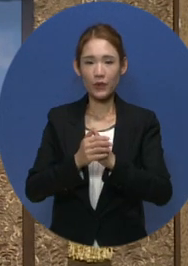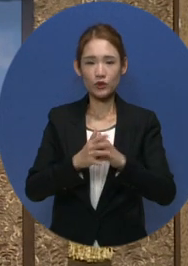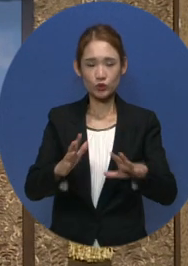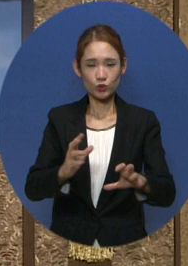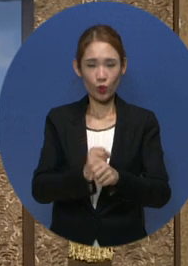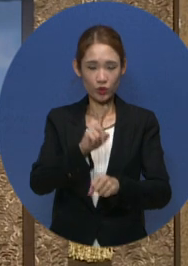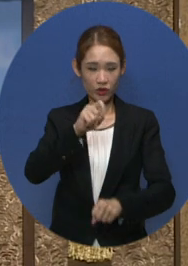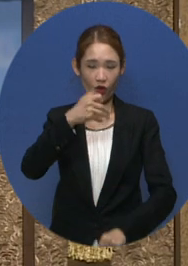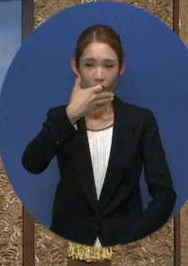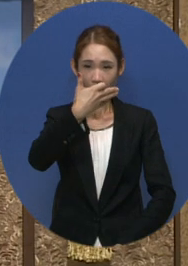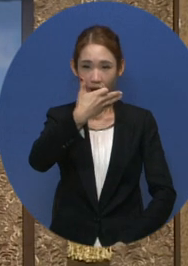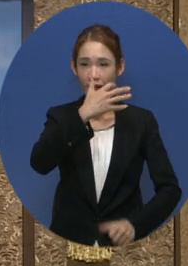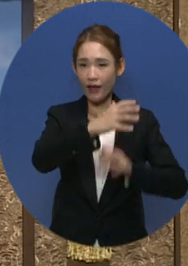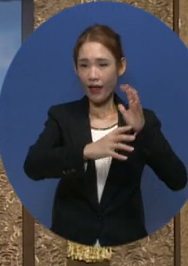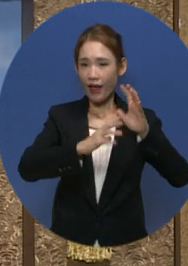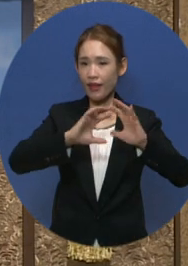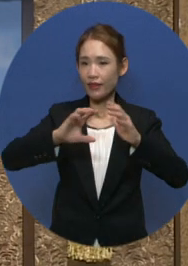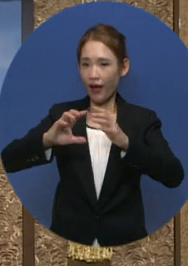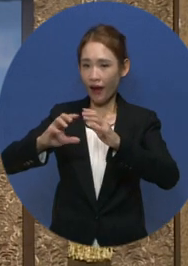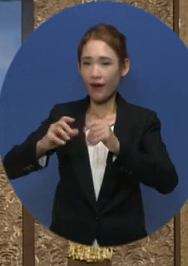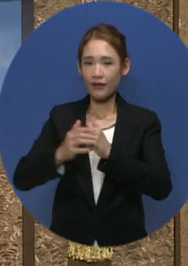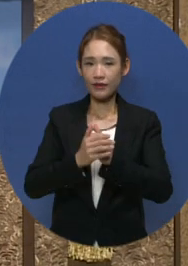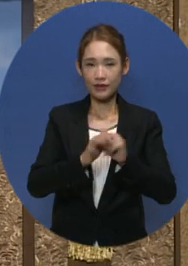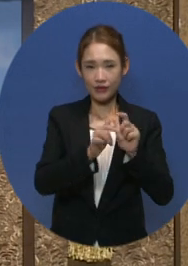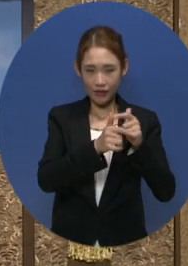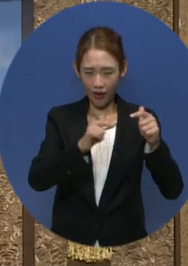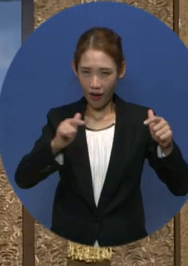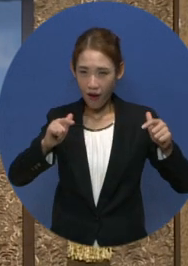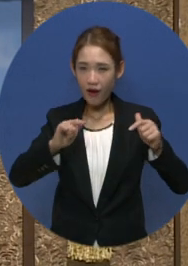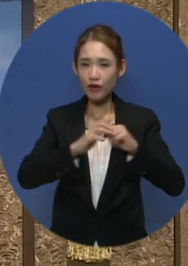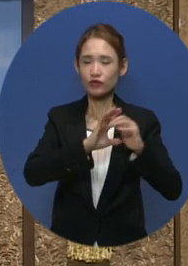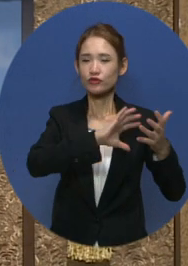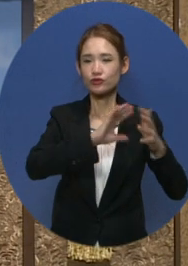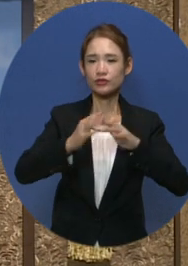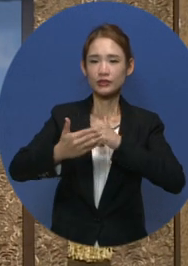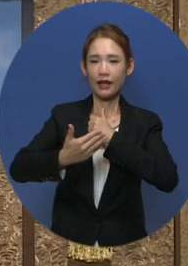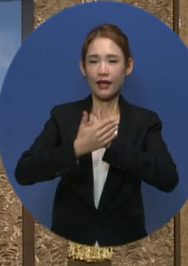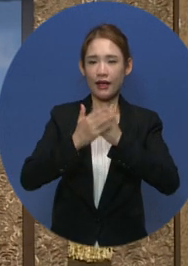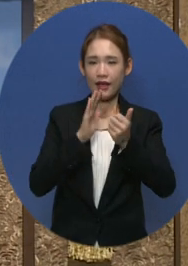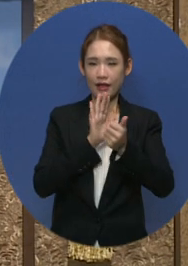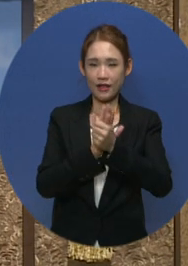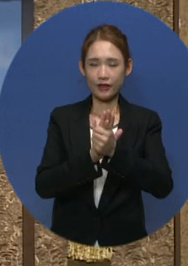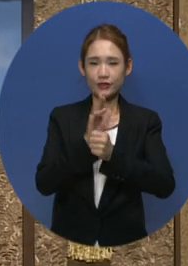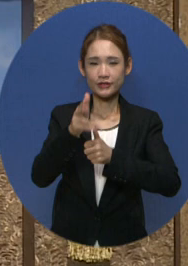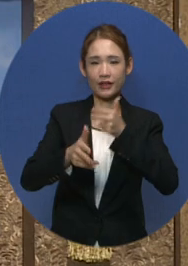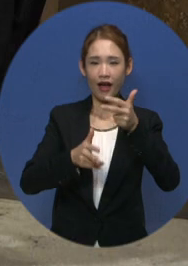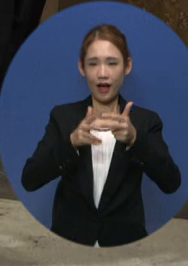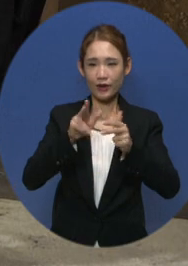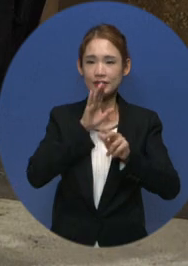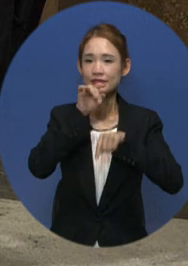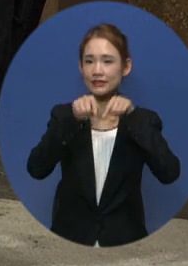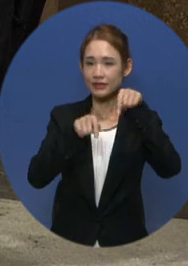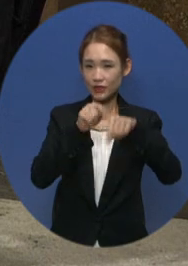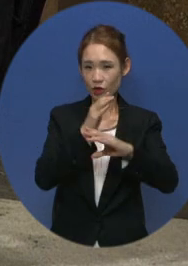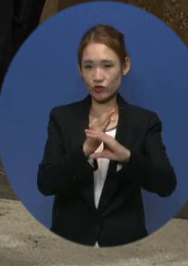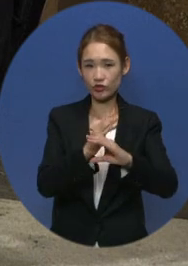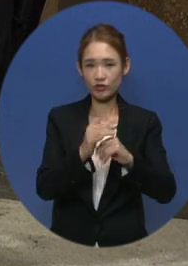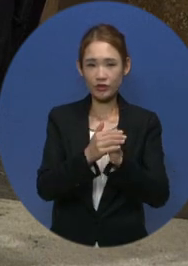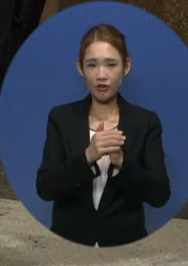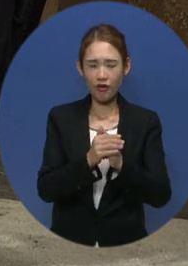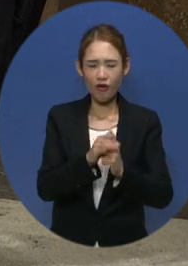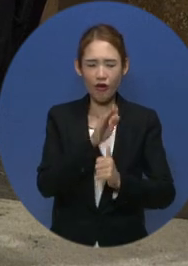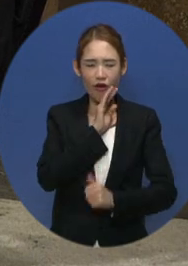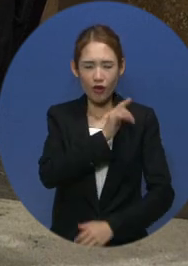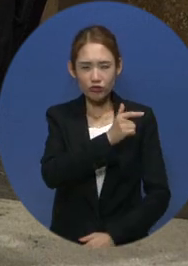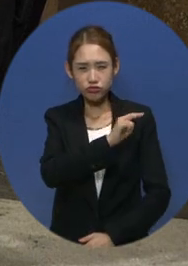나라에서 다양한 국제개발 협력 사업을 실천하고 있습니다. 네, 정말 많은